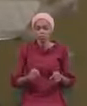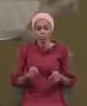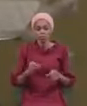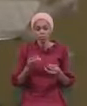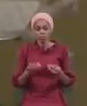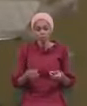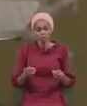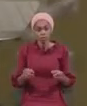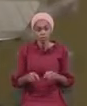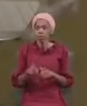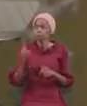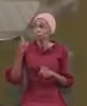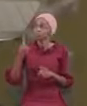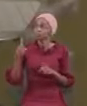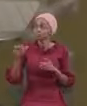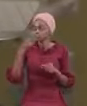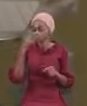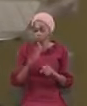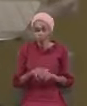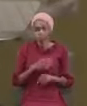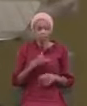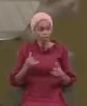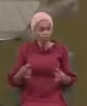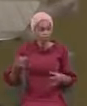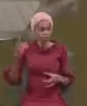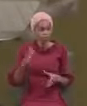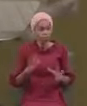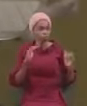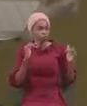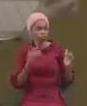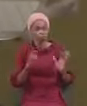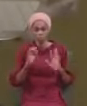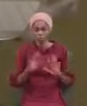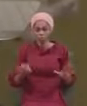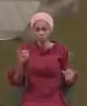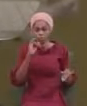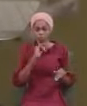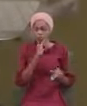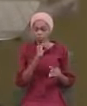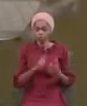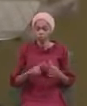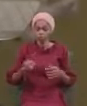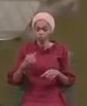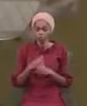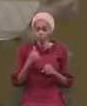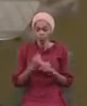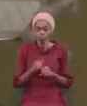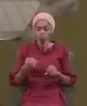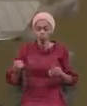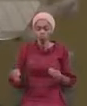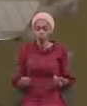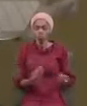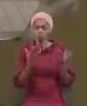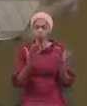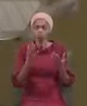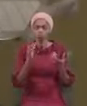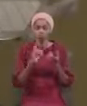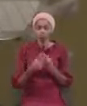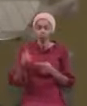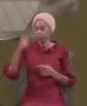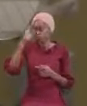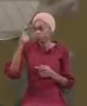espè que les enfants d'Israël lui présentent des offrandes dans le